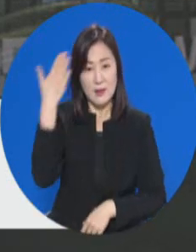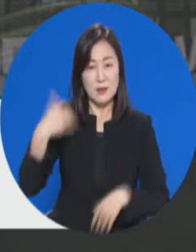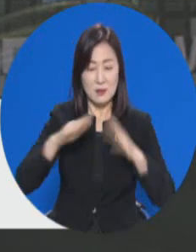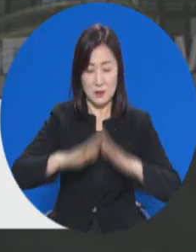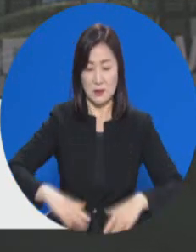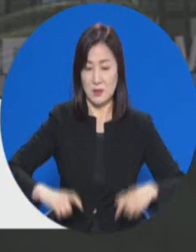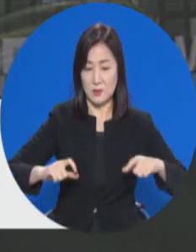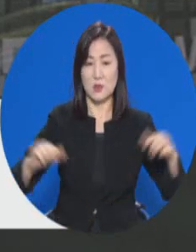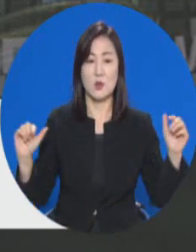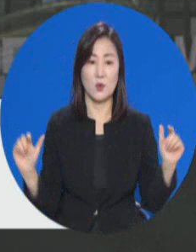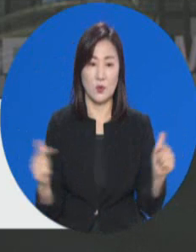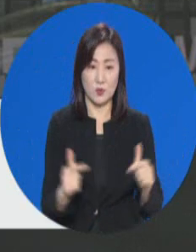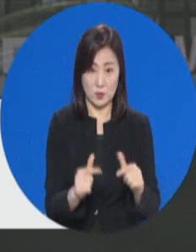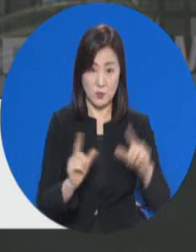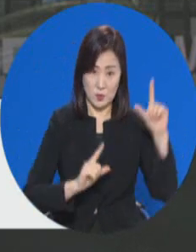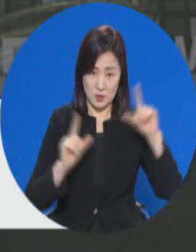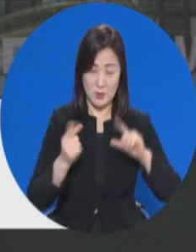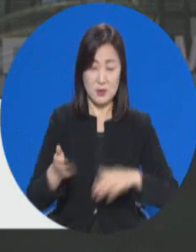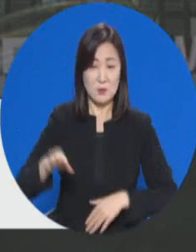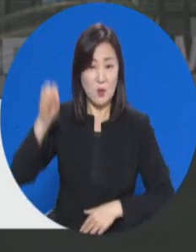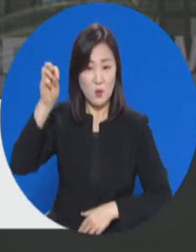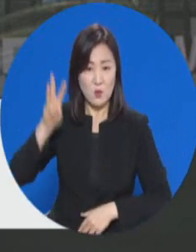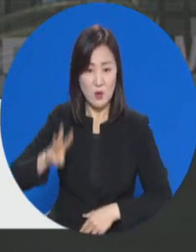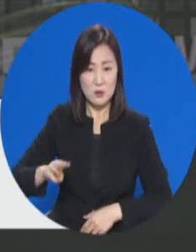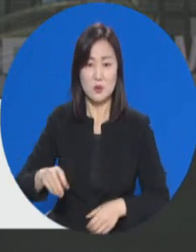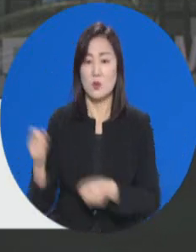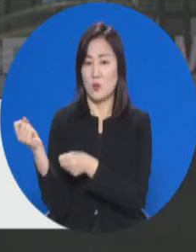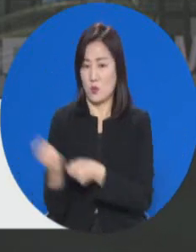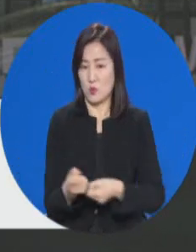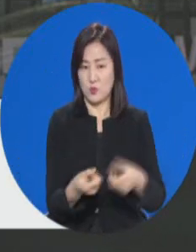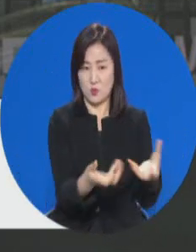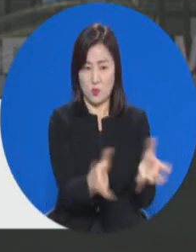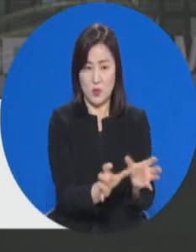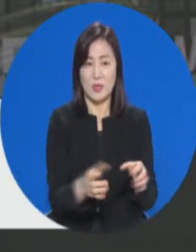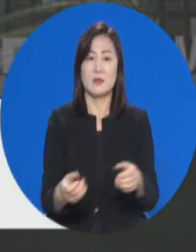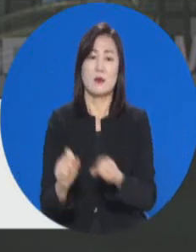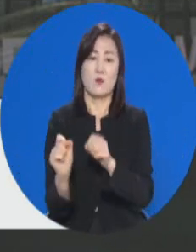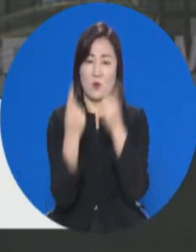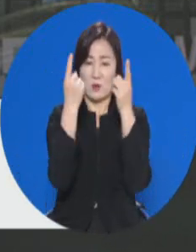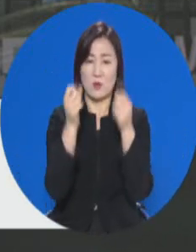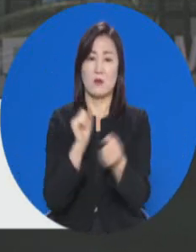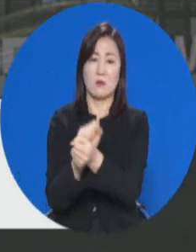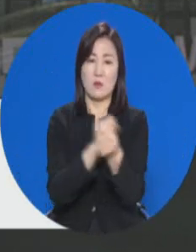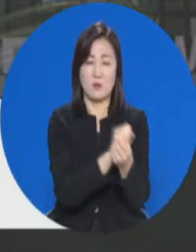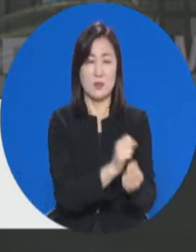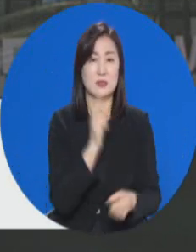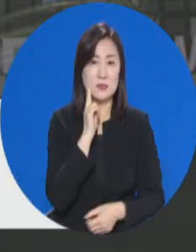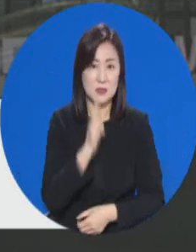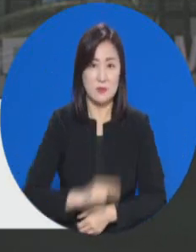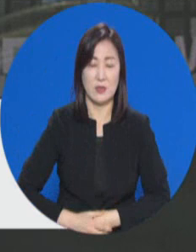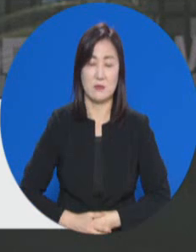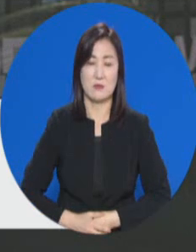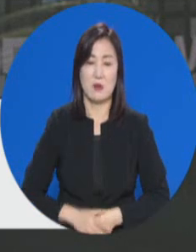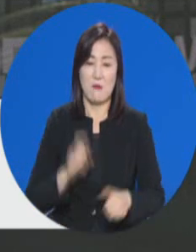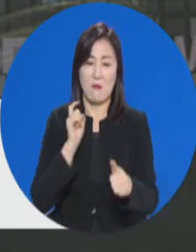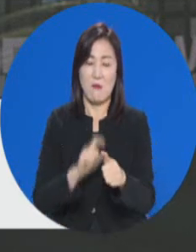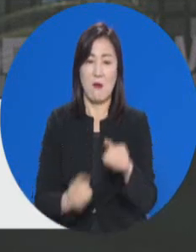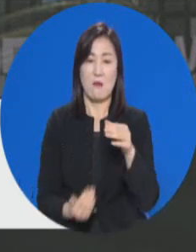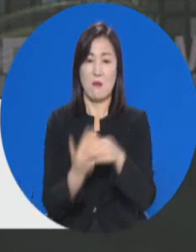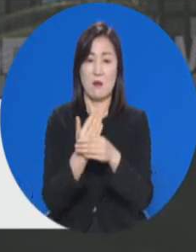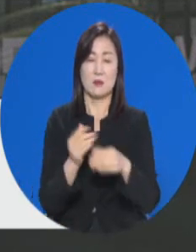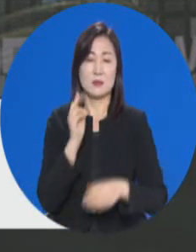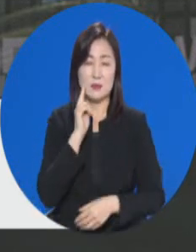소강 국면으로 접어들었지만 광주는 골프 동호회 등 집단 감염의 고리가 잇따라 드러나면서 확진자들이 쏟아져 나오고